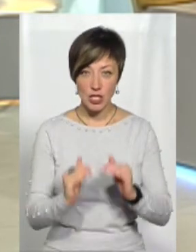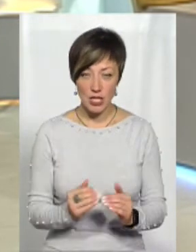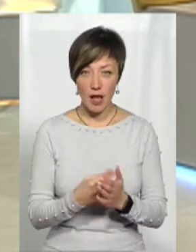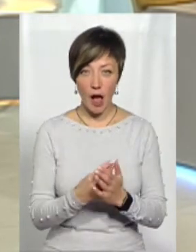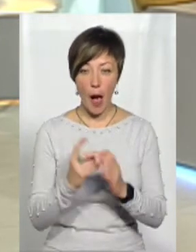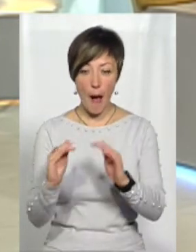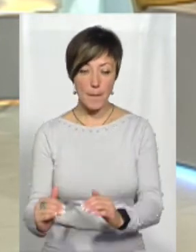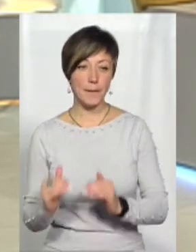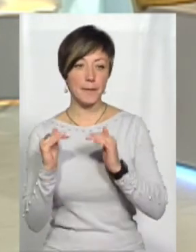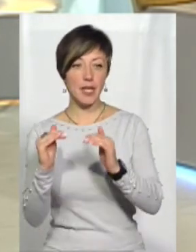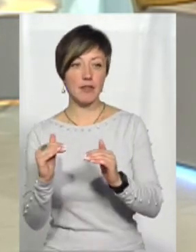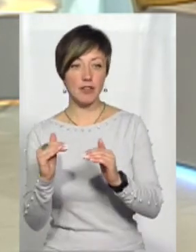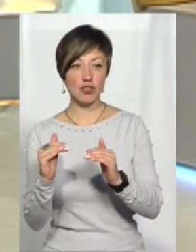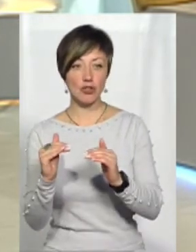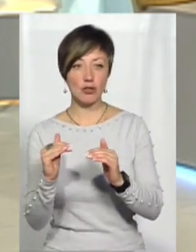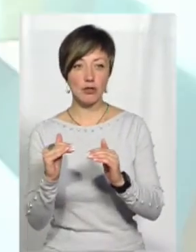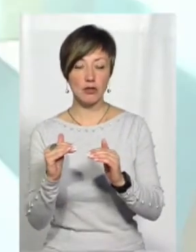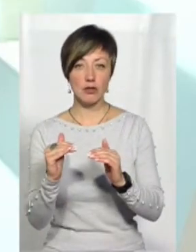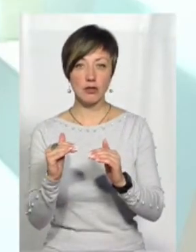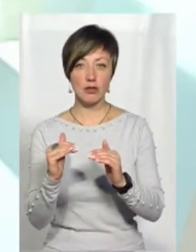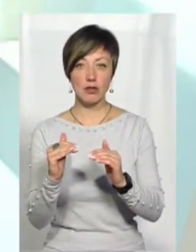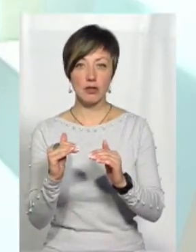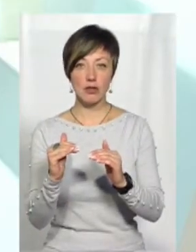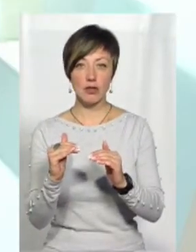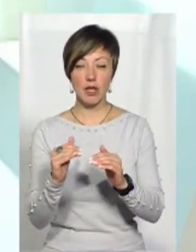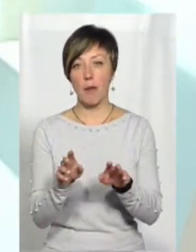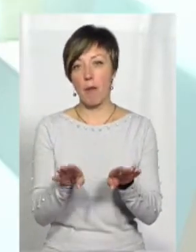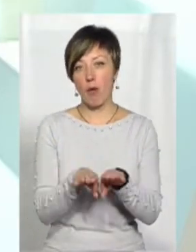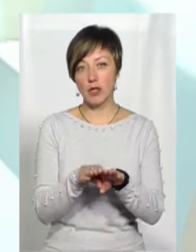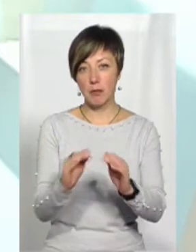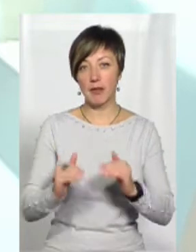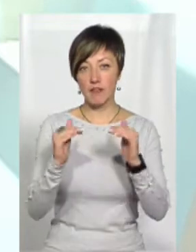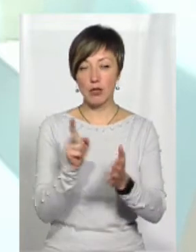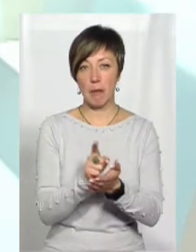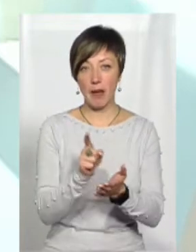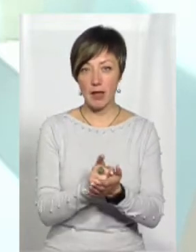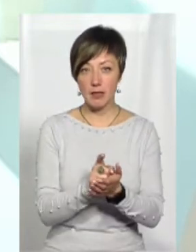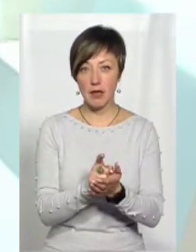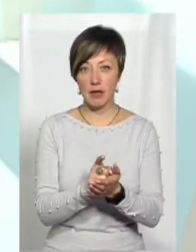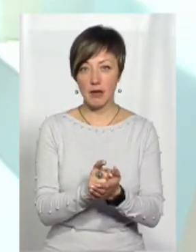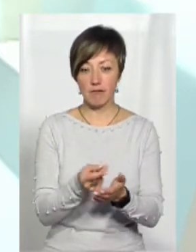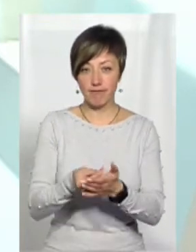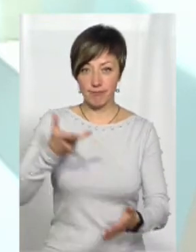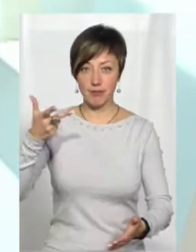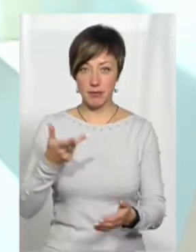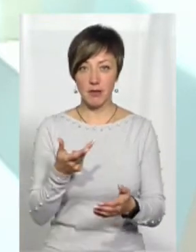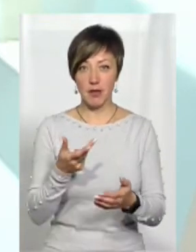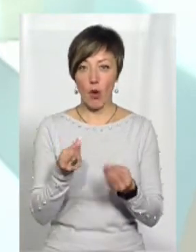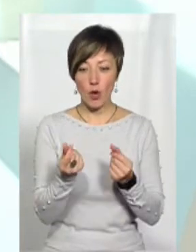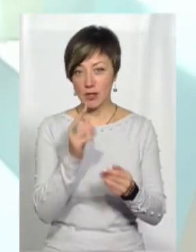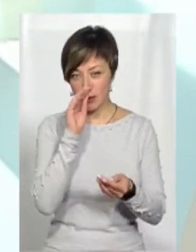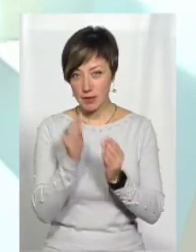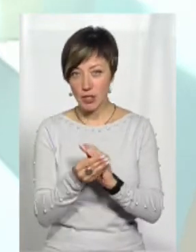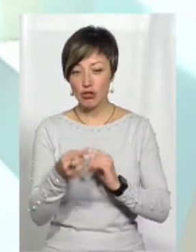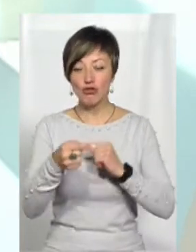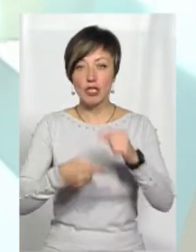на підвищення добробуту населення, шляхом підвищення ніби пенсій, шляхом витягування ніби коштів із тіні через